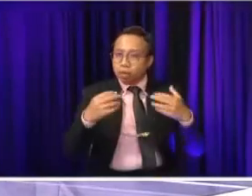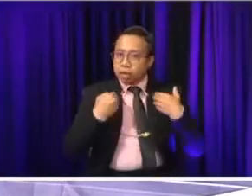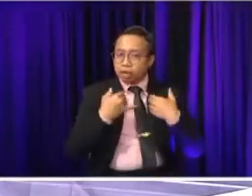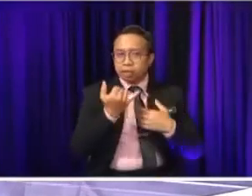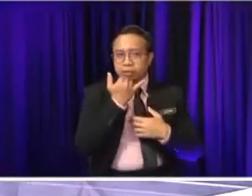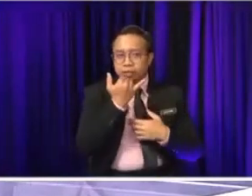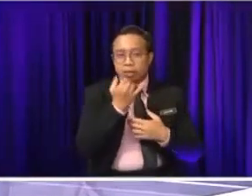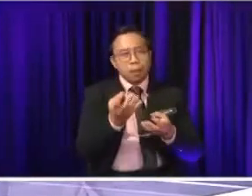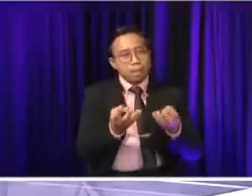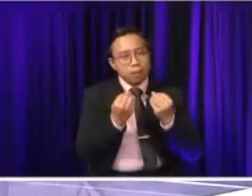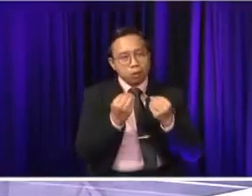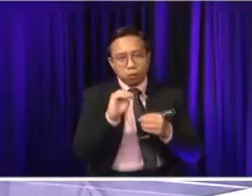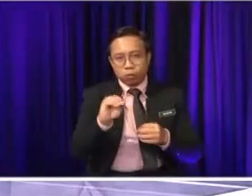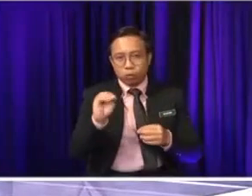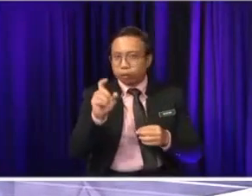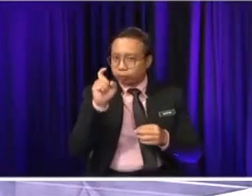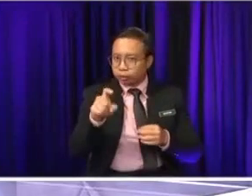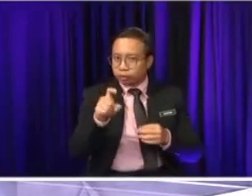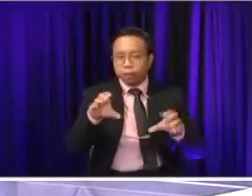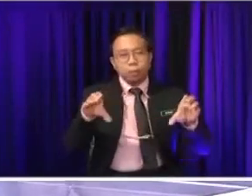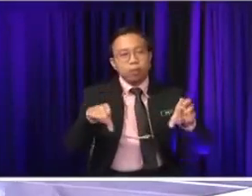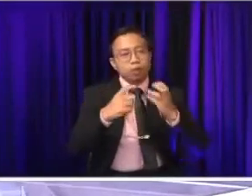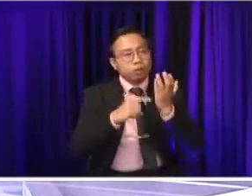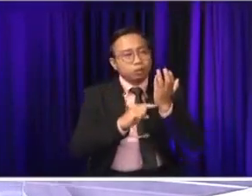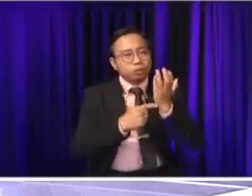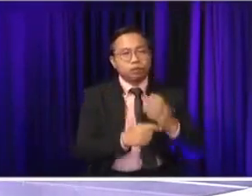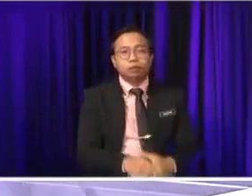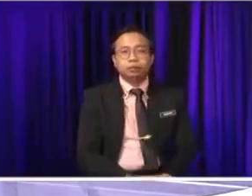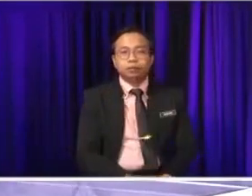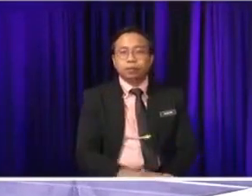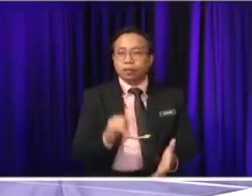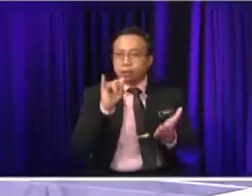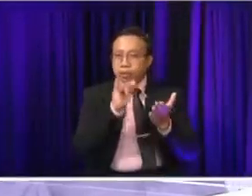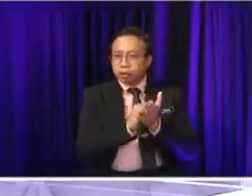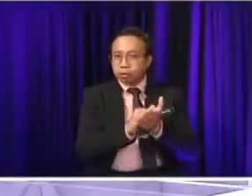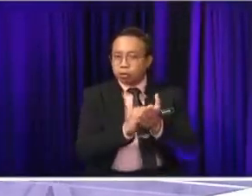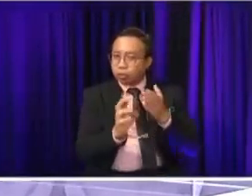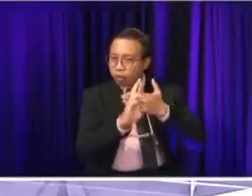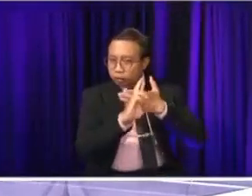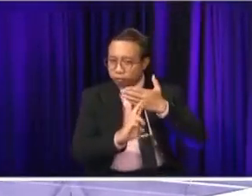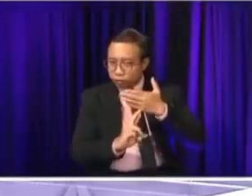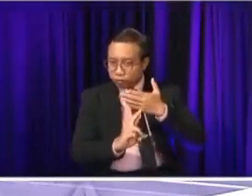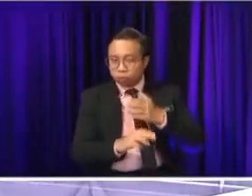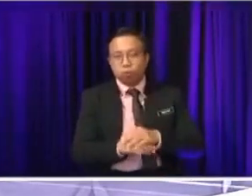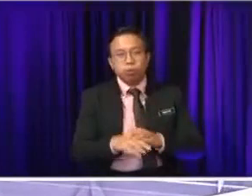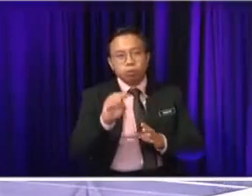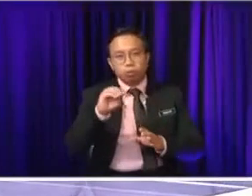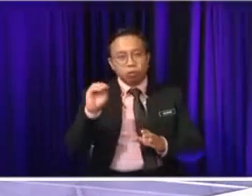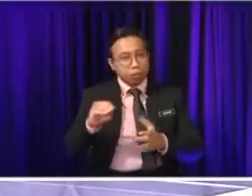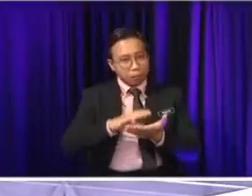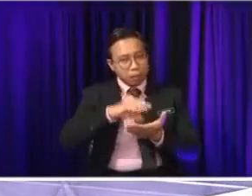tidak mau murid ini lakukan semulus itulah risiko yang akan didapati oleh rasanya murid